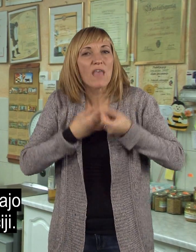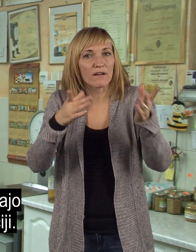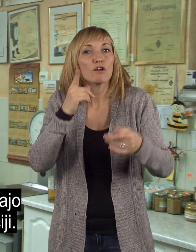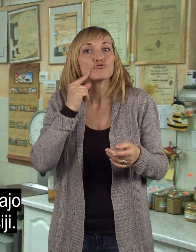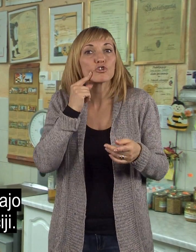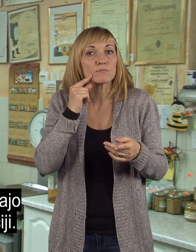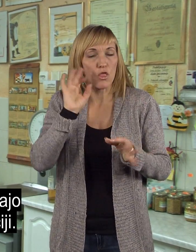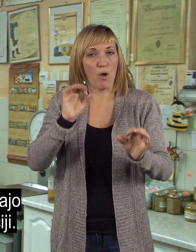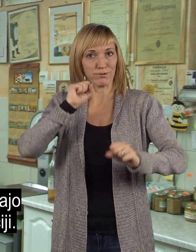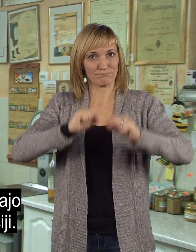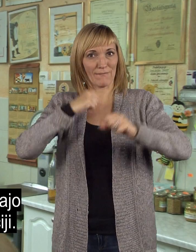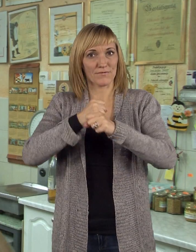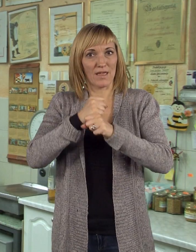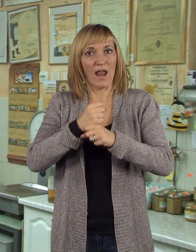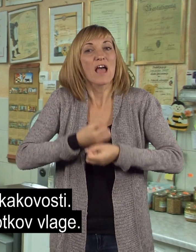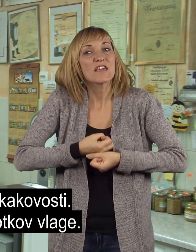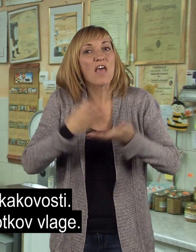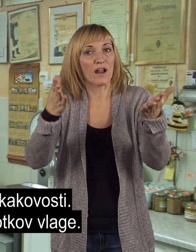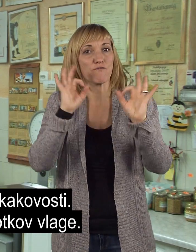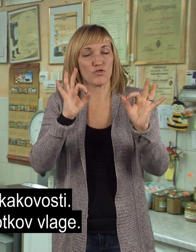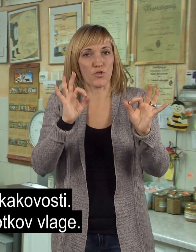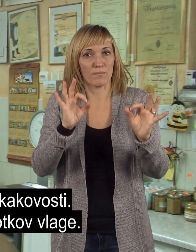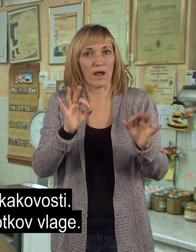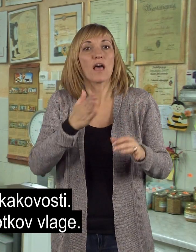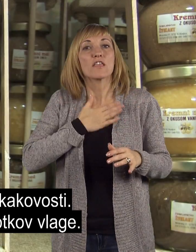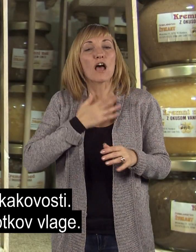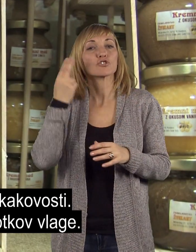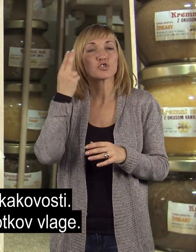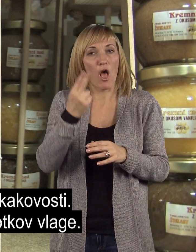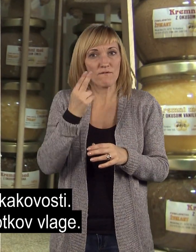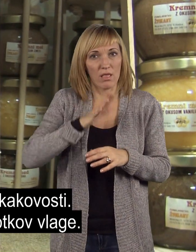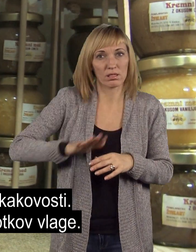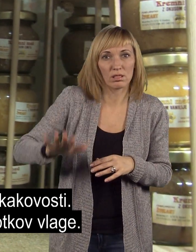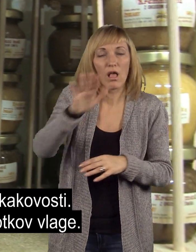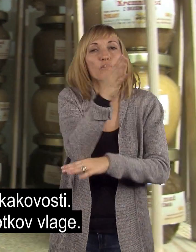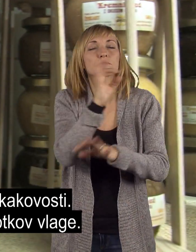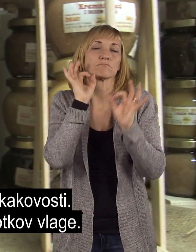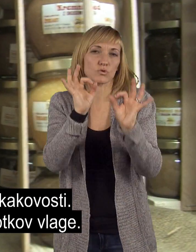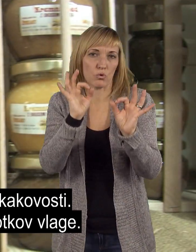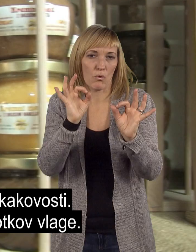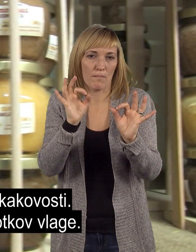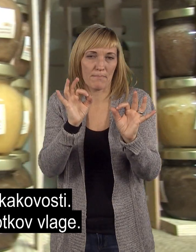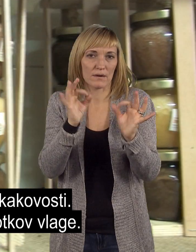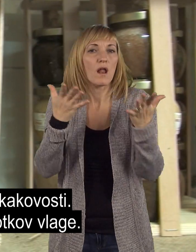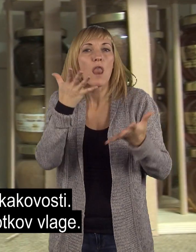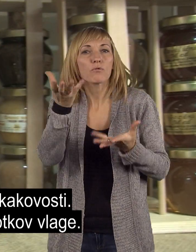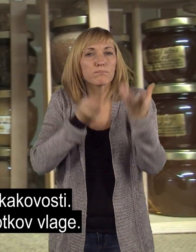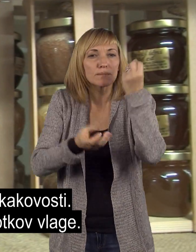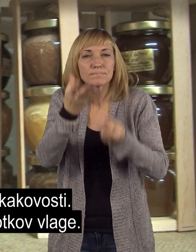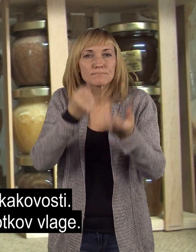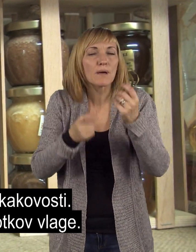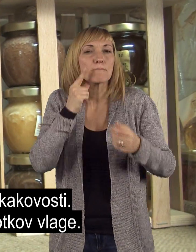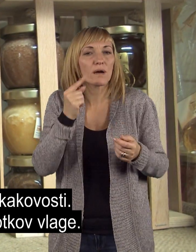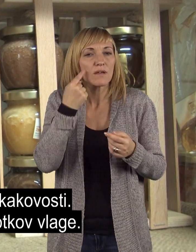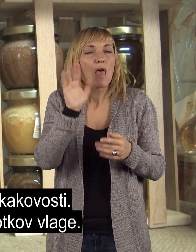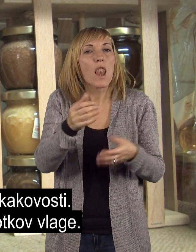so čebelice v dobri kondiciji in tudi narava, da je v dobri kondiciji. Torej, naši slovenski medovi so zelo kvalitetni medovi, kajti tudi ve se